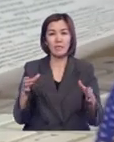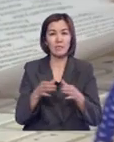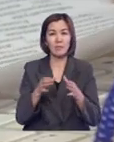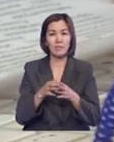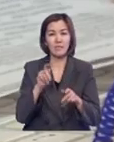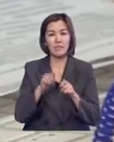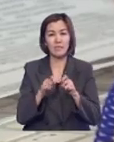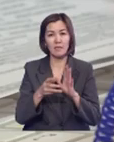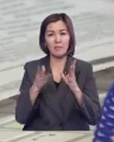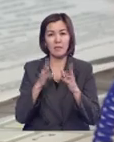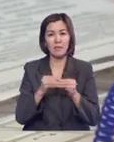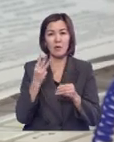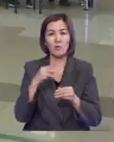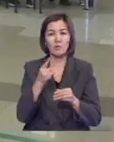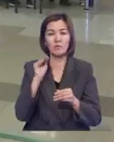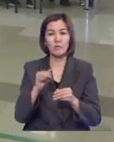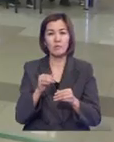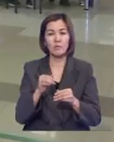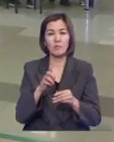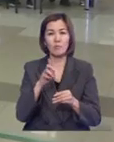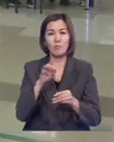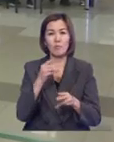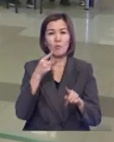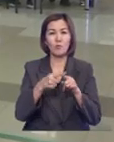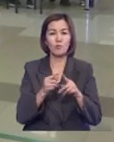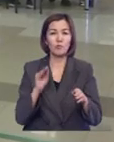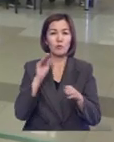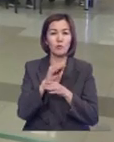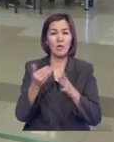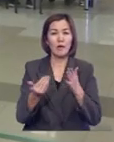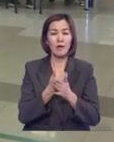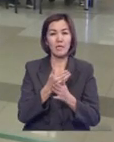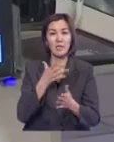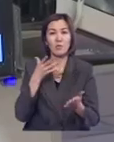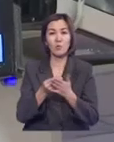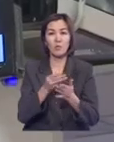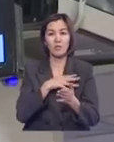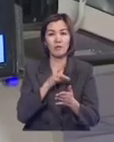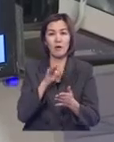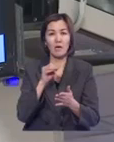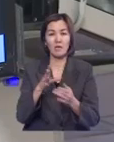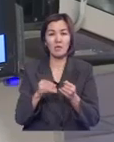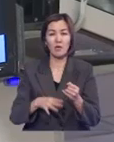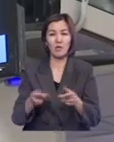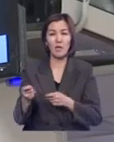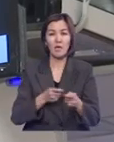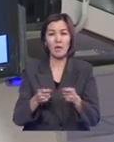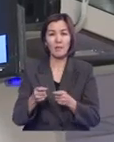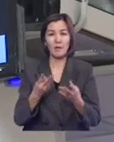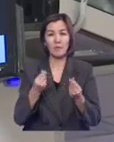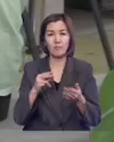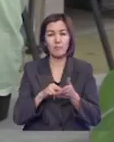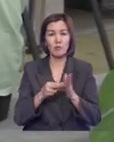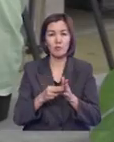Департаменттің тергеп-тексеруінен соң 31 000 теңге бонусы заңды түрде қайтарылды. Ал Қаратал ауданы әкімінің аппарат басшысы мен қаражат және